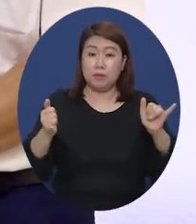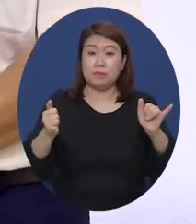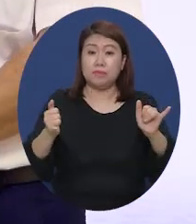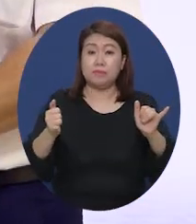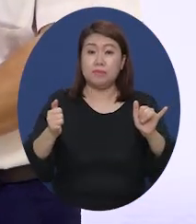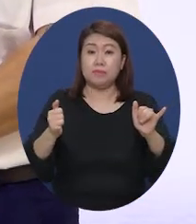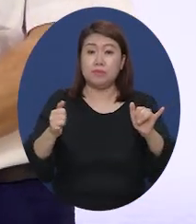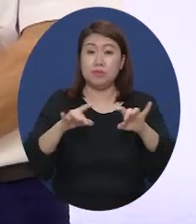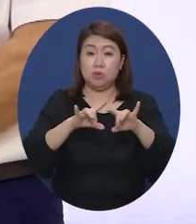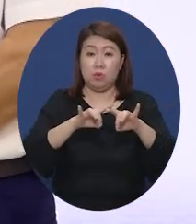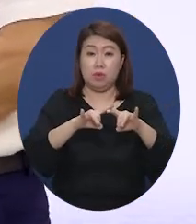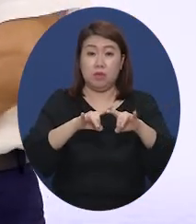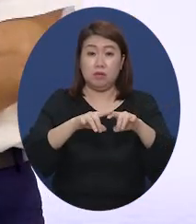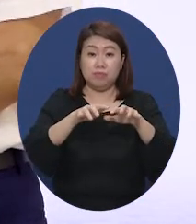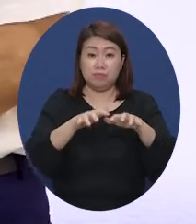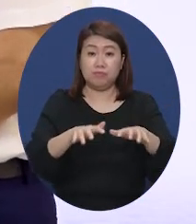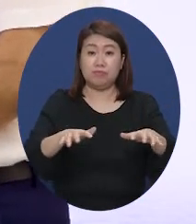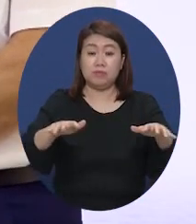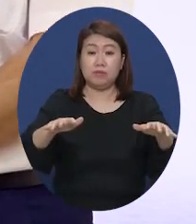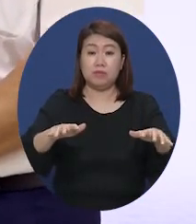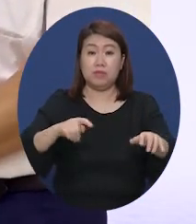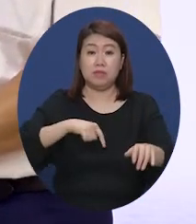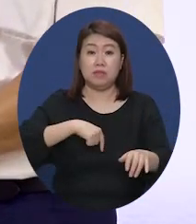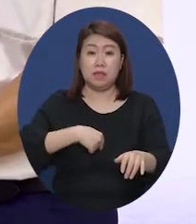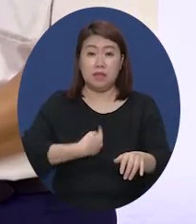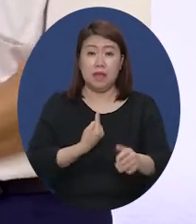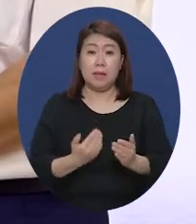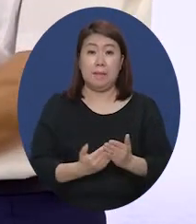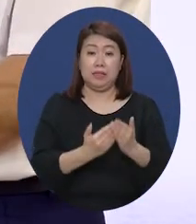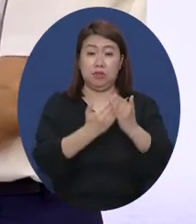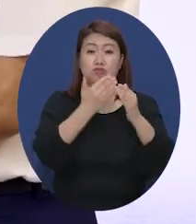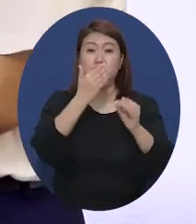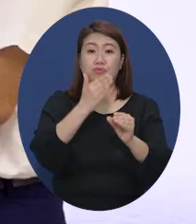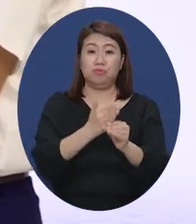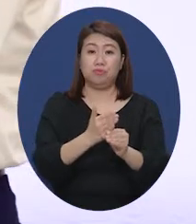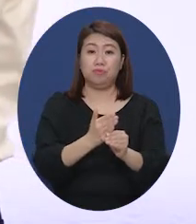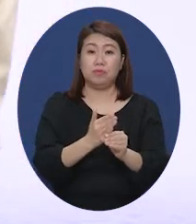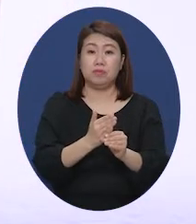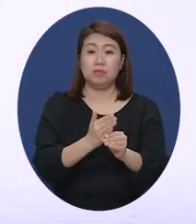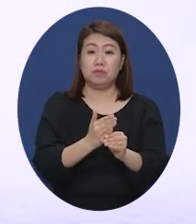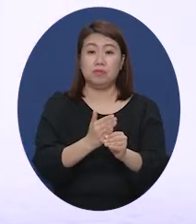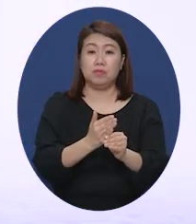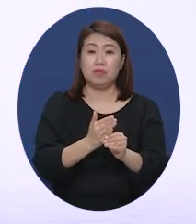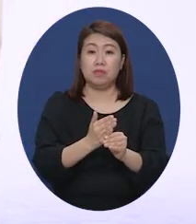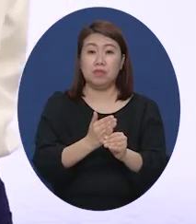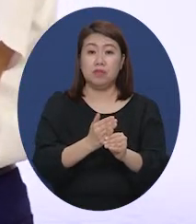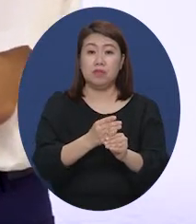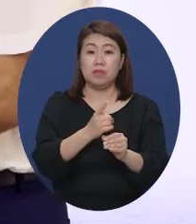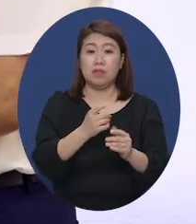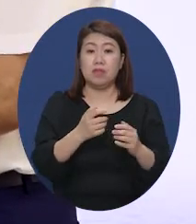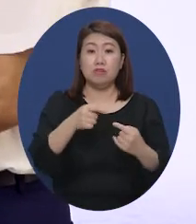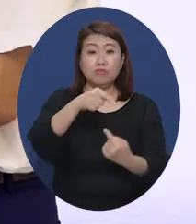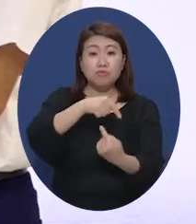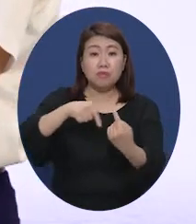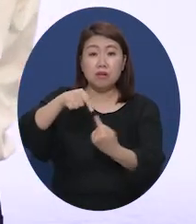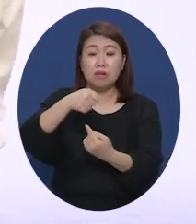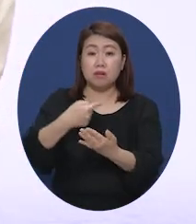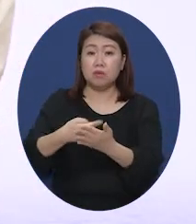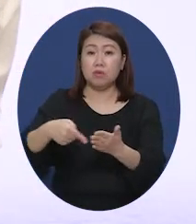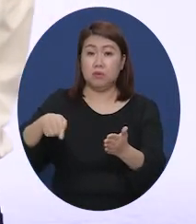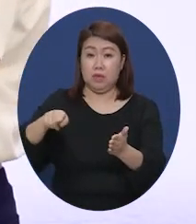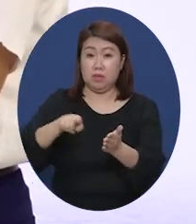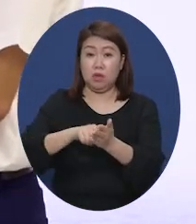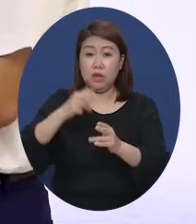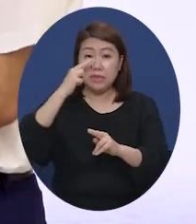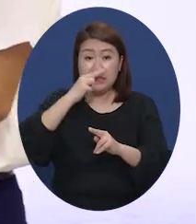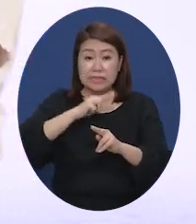전기가 돌아가고 있는데, 물론 그것도 터무니없이 부족합니다. 자가 발전을 많이 하고 있는데, 이 열병합 발전소를 구동시키기 위해서는 약